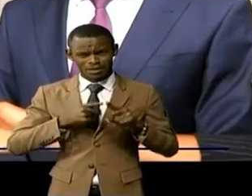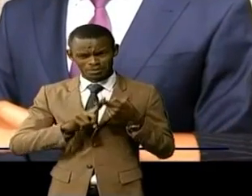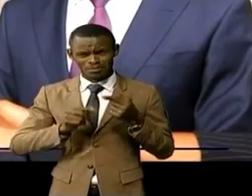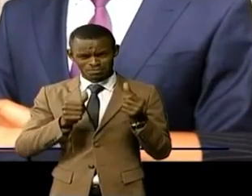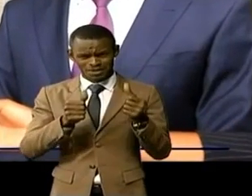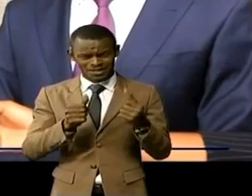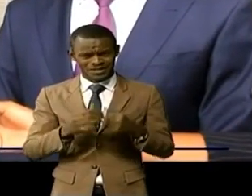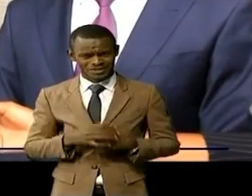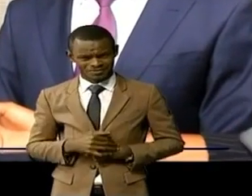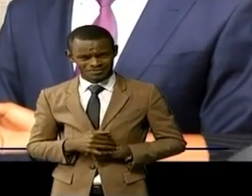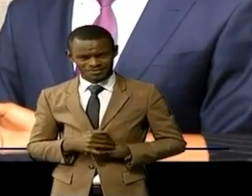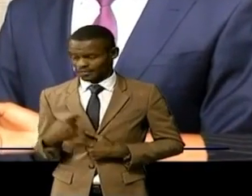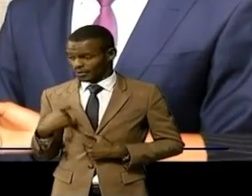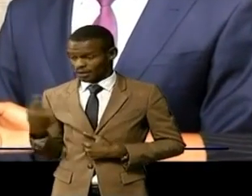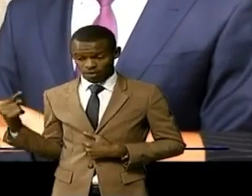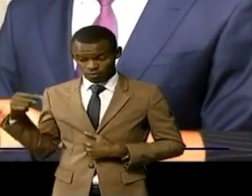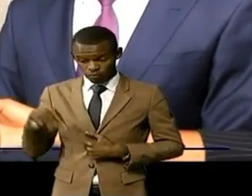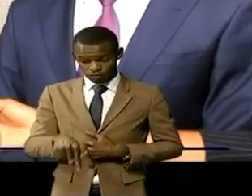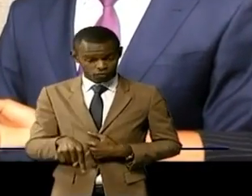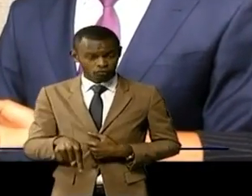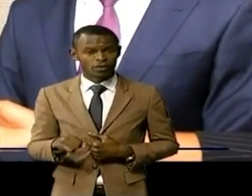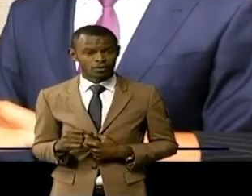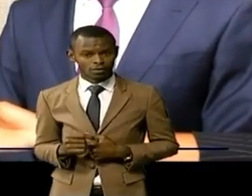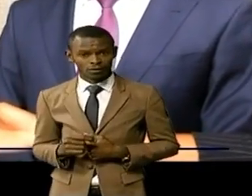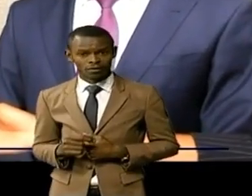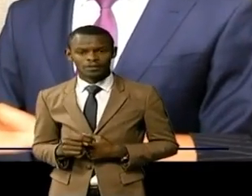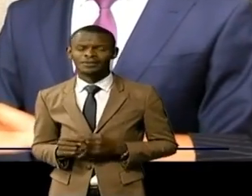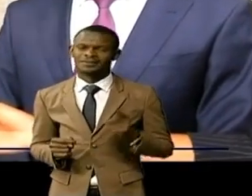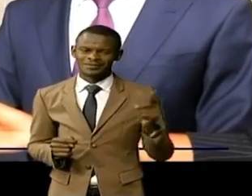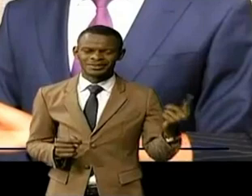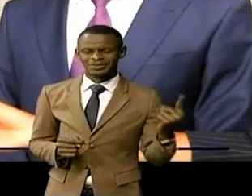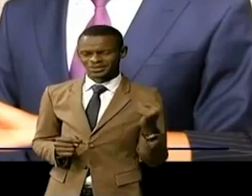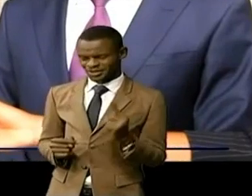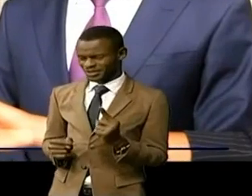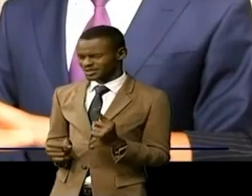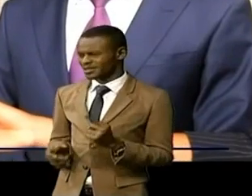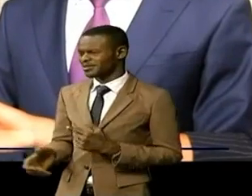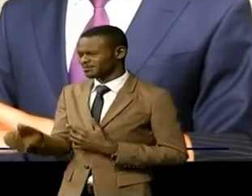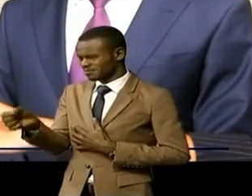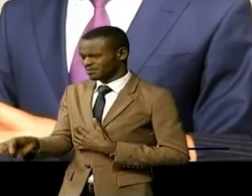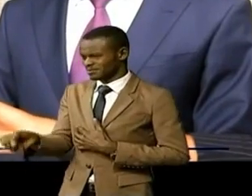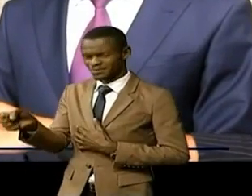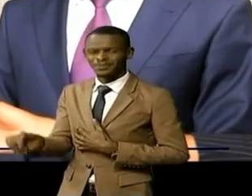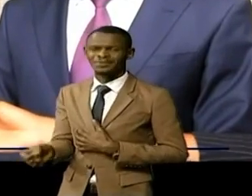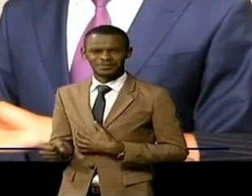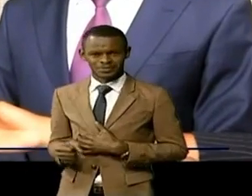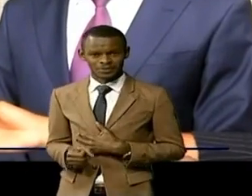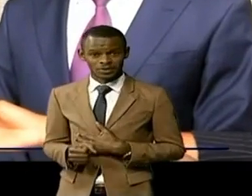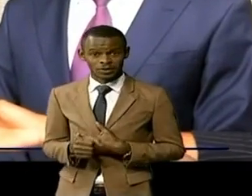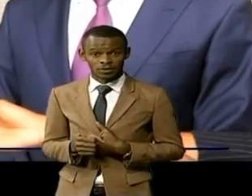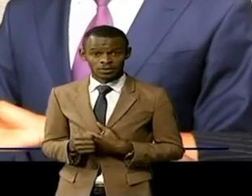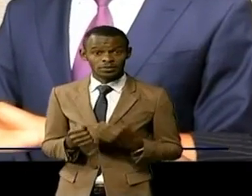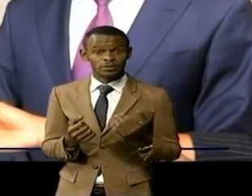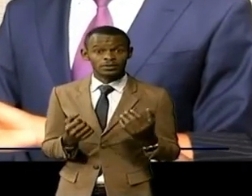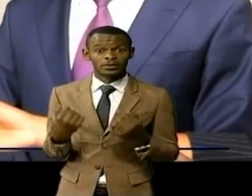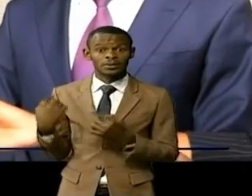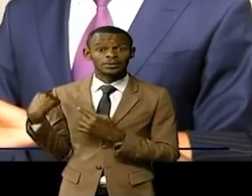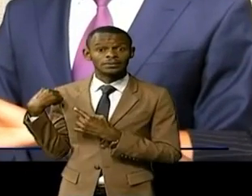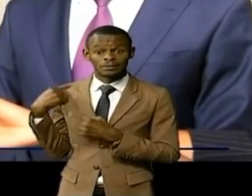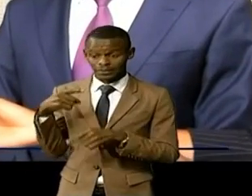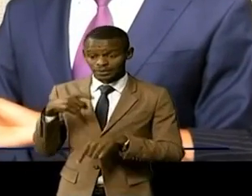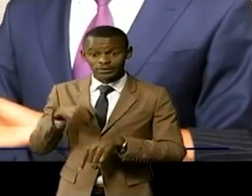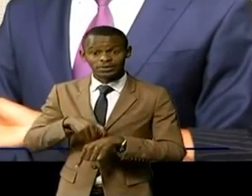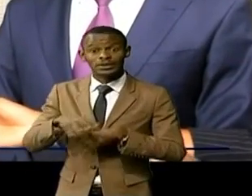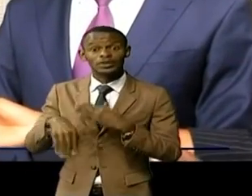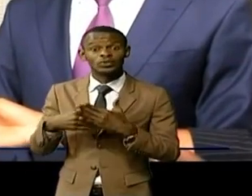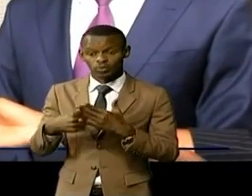que de venir lui présenter aussi mes civilités, parce que pendant tout le temps, comme vous le savez, où je n'étais pas là,